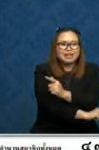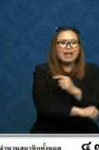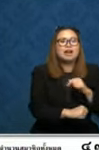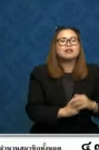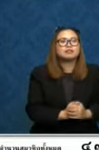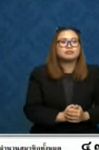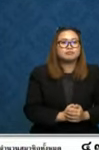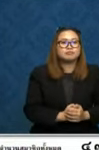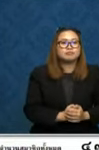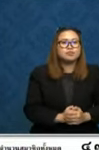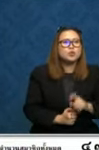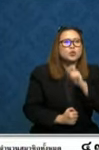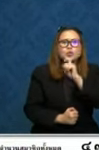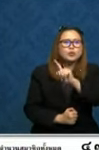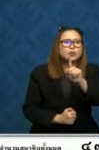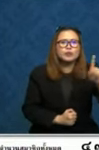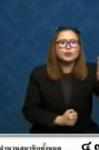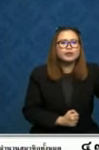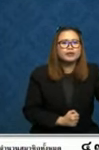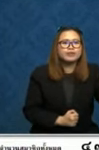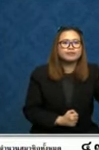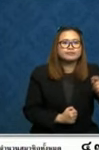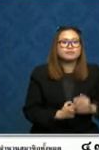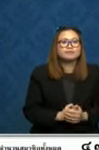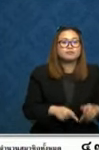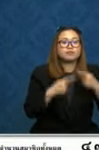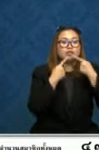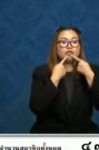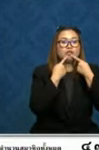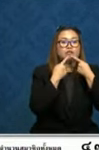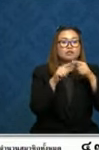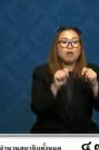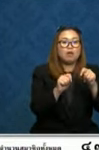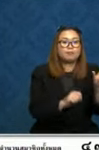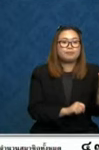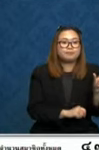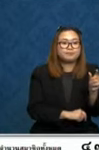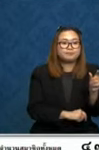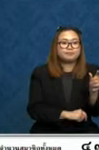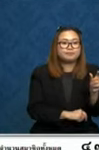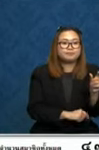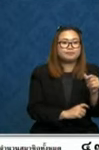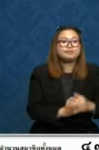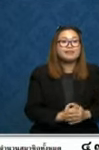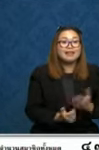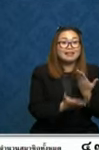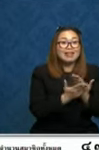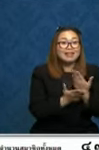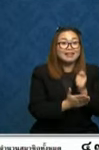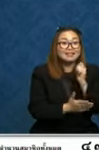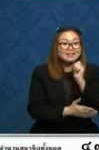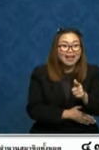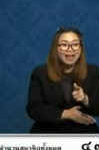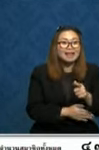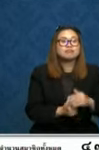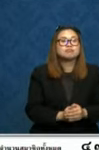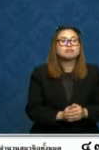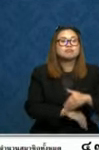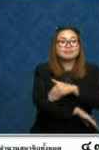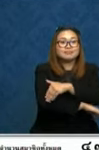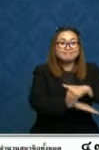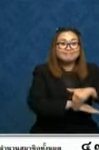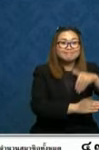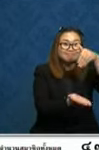ดชายแดนภาคใต้อยู่ที่ไหนบ้างคำตอบที่ได้สั้นๆแม้กระทั่งคนจ่ายตังค์นะครับกรมบัญชีกลาง